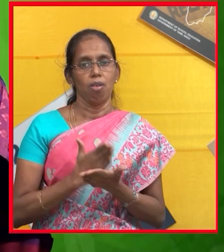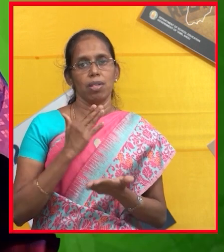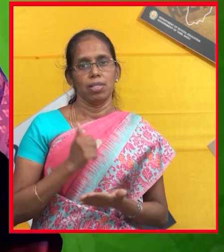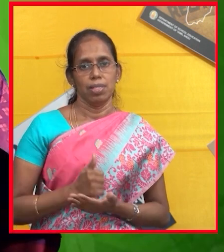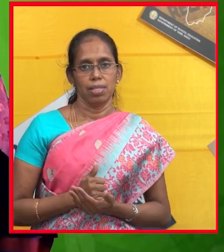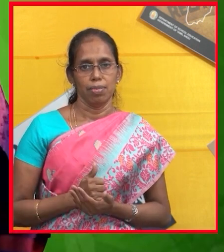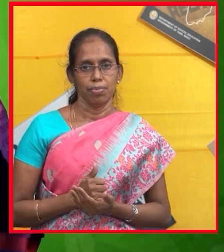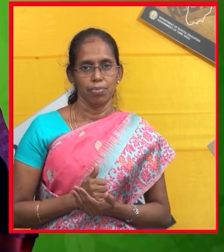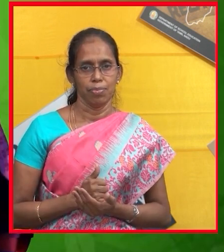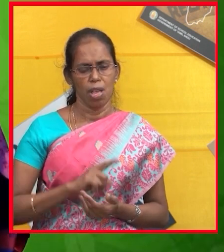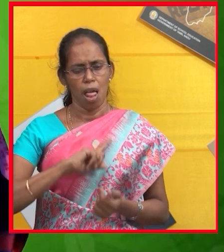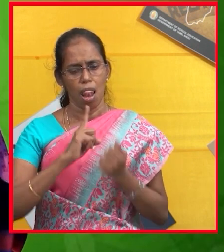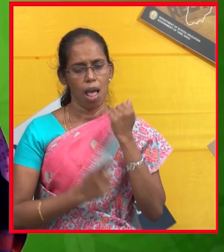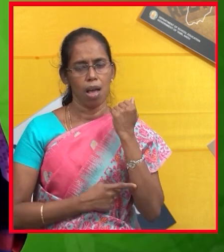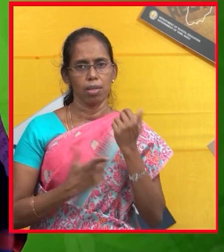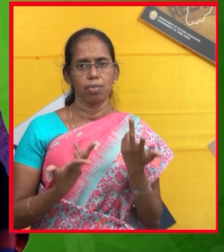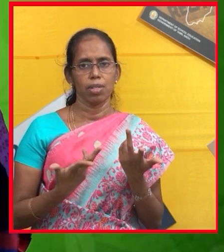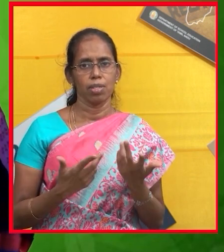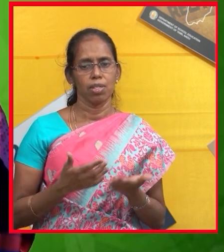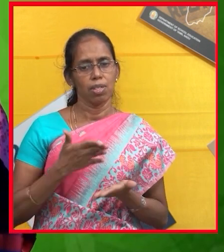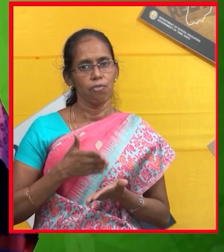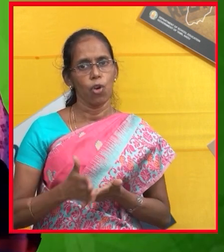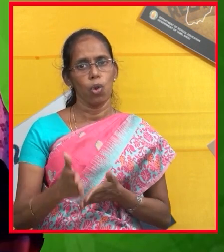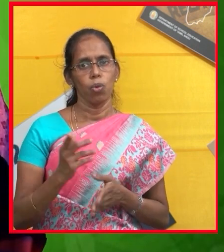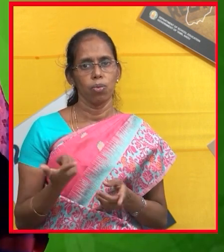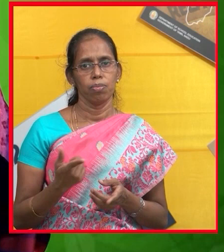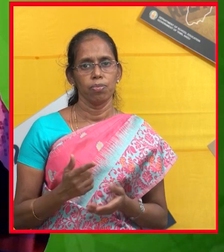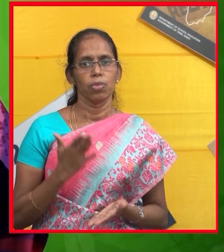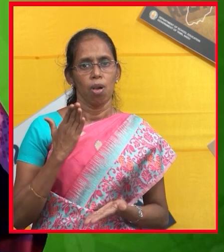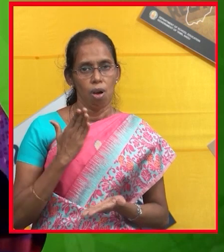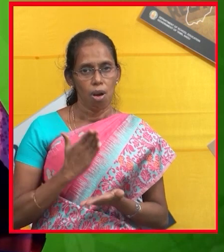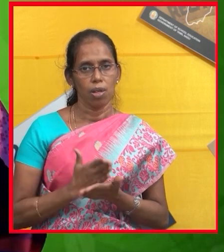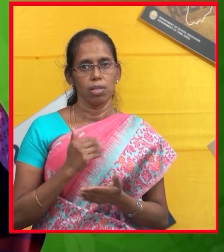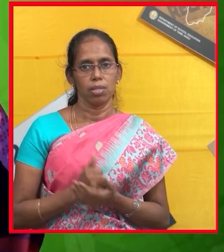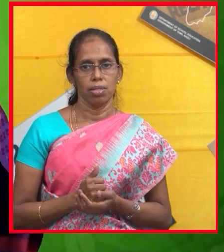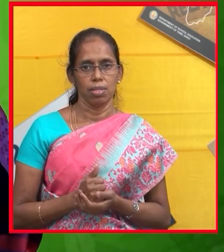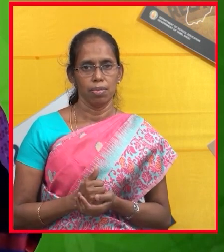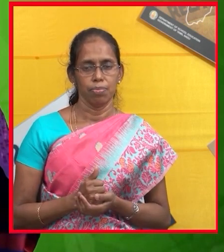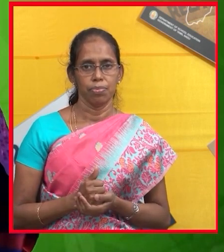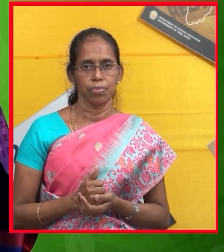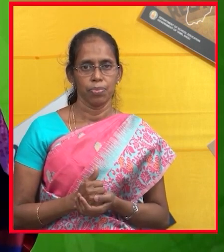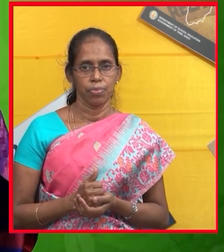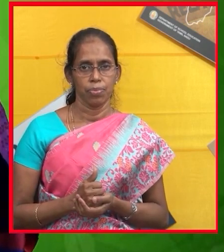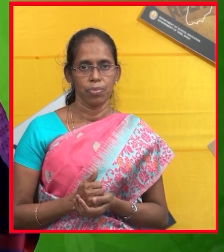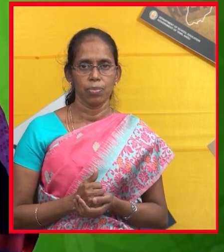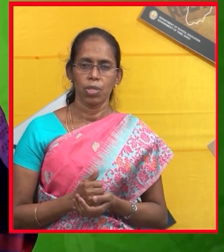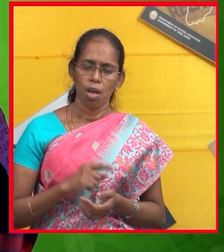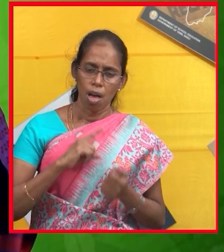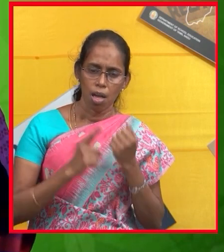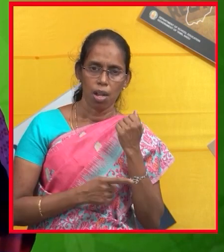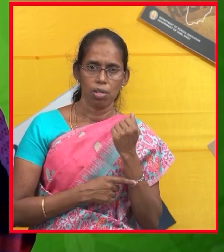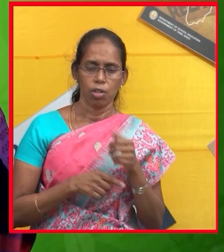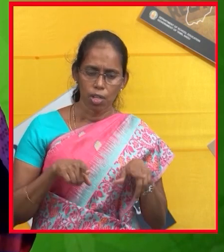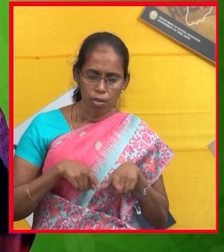வந்து கடைசி வரைக்கும் கடைப்பிடிக்கணும் அப்படின்னு அவங்க நினச்சிக்கிட்டு அந்த பயணத்தை ஸ்டார்ட் பண்ணாங்க. அதே மாதிரி கடைசி